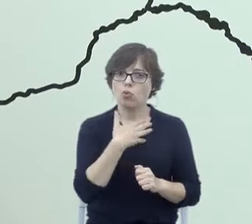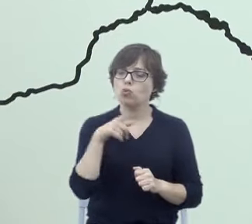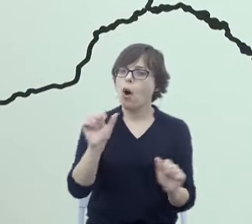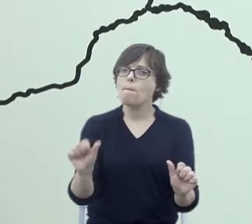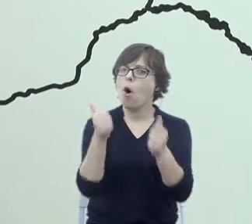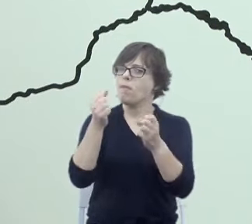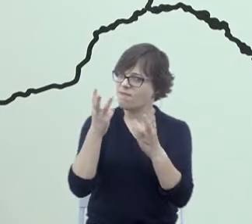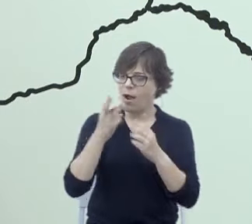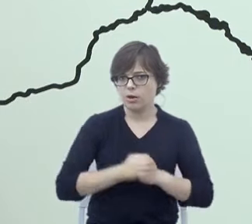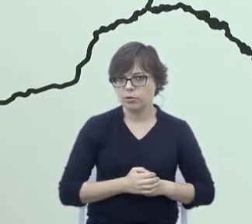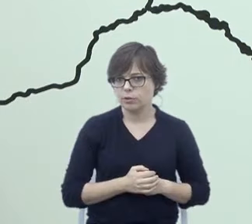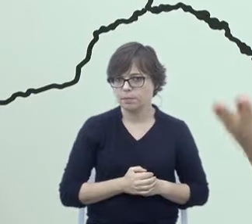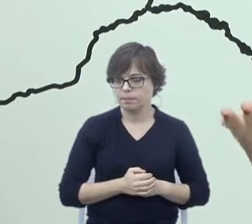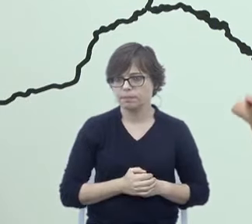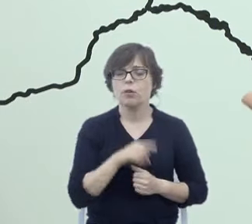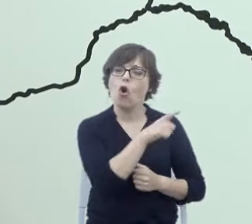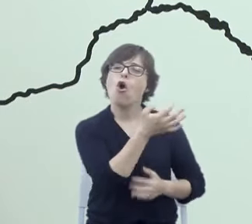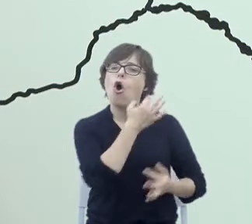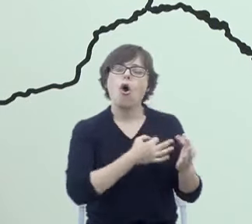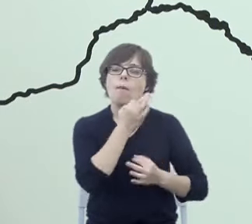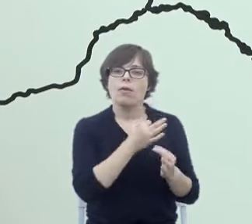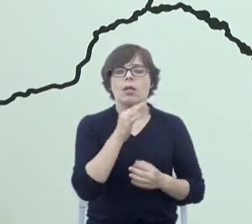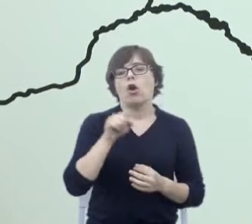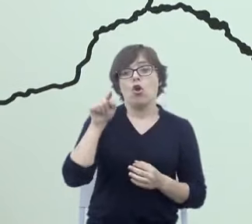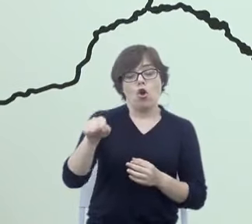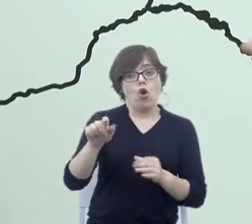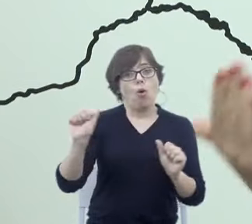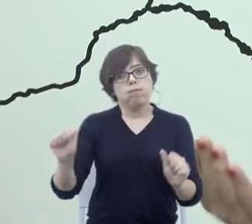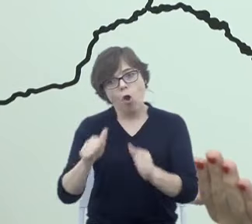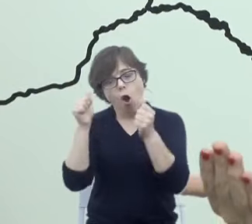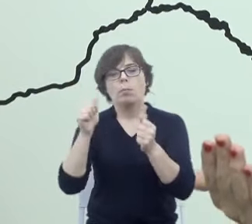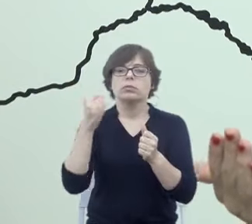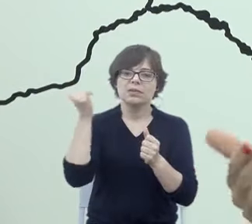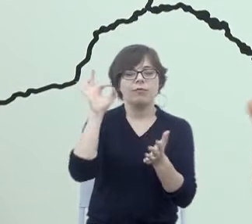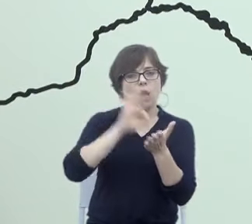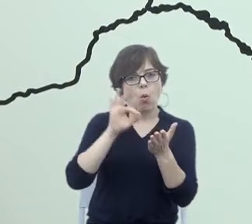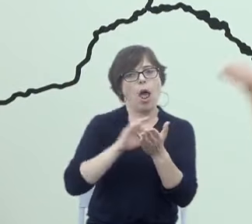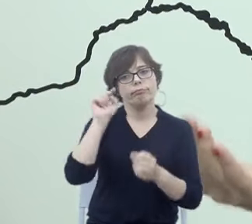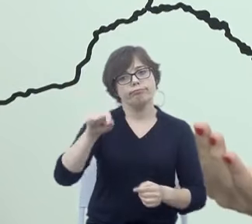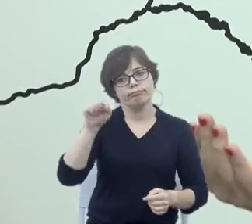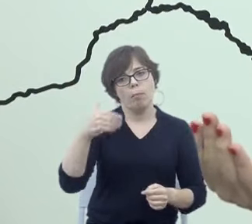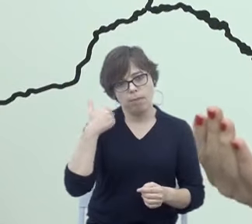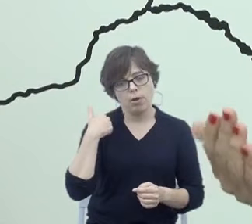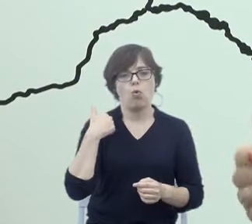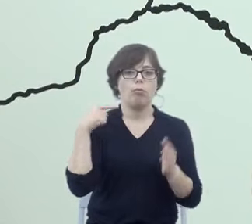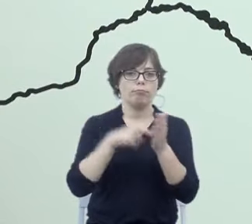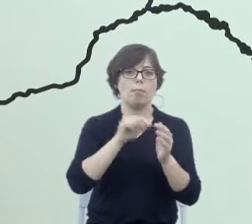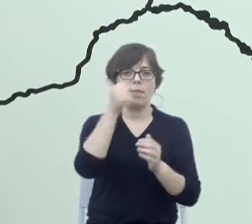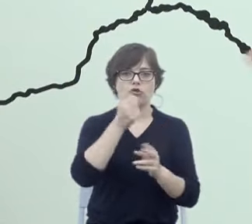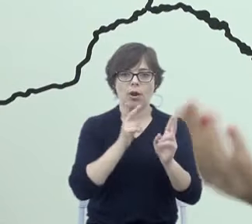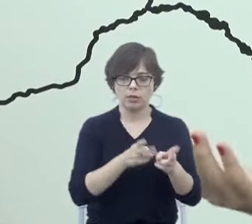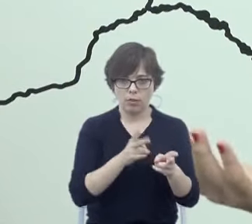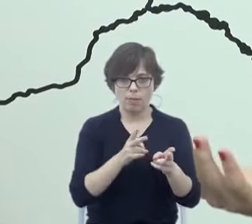I opowieść jest taka, że to był pomnik, pod który regularnie chodzono. Chodzono 1 listopada, w